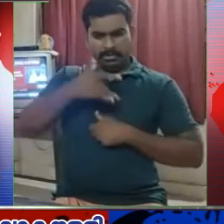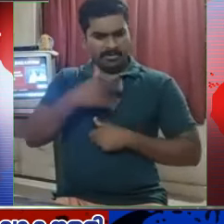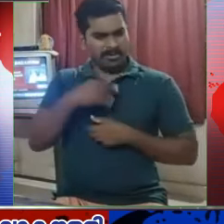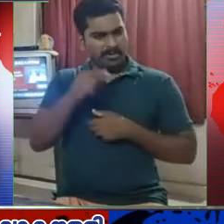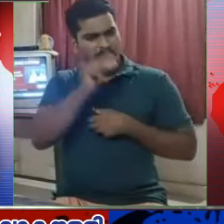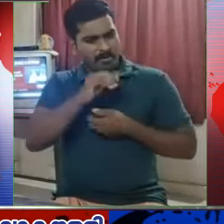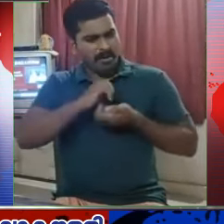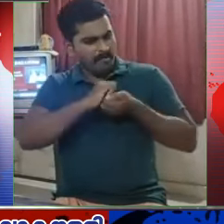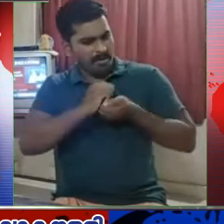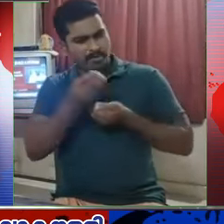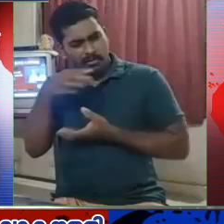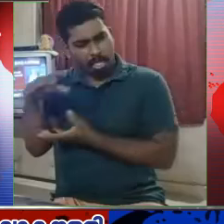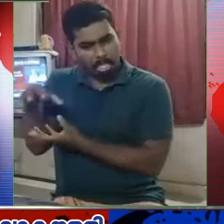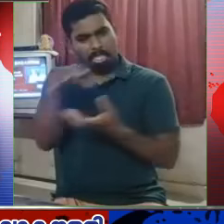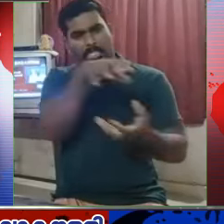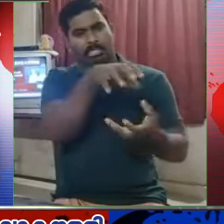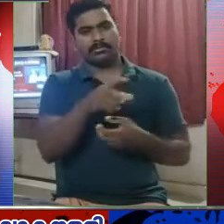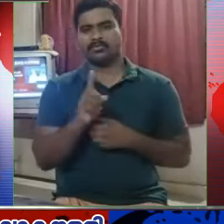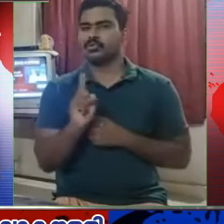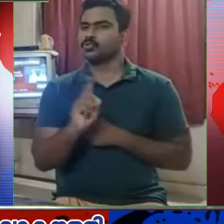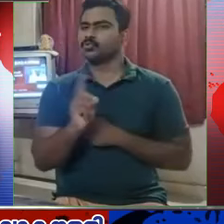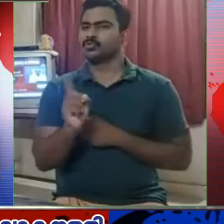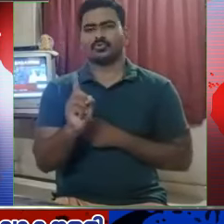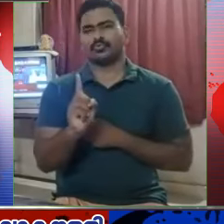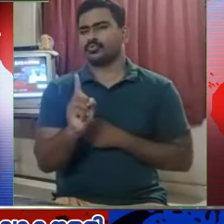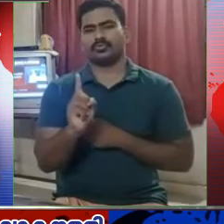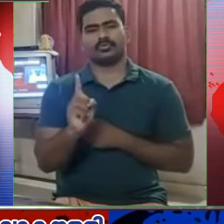പ്രത്യേക കാരണങ്ങളുള്ളവരെ നമുക്ക് സഹായിക്കേണ്ടതായിട്ട് വരും.